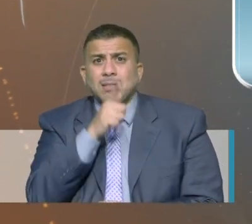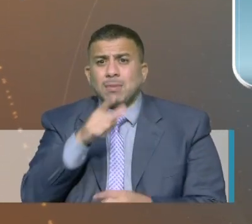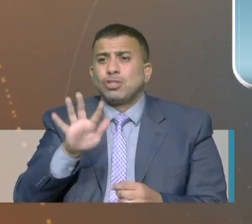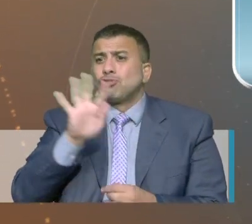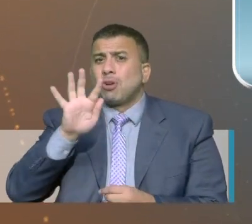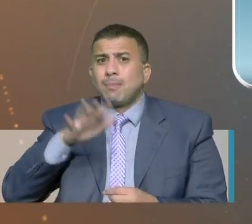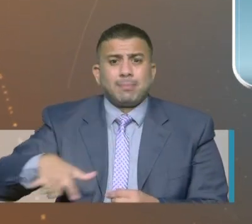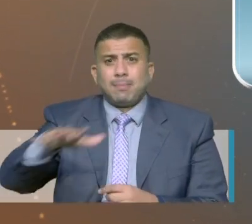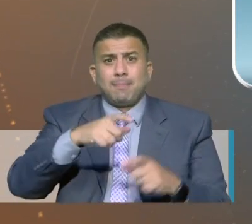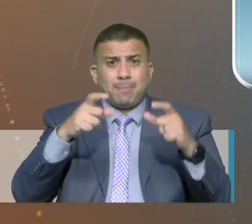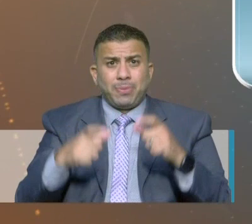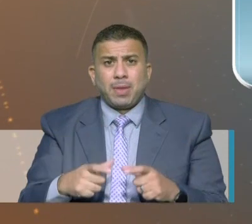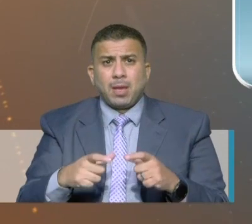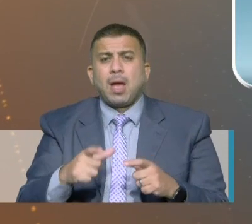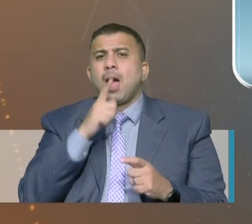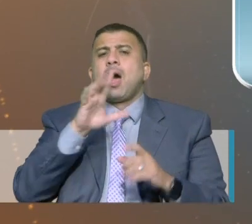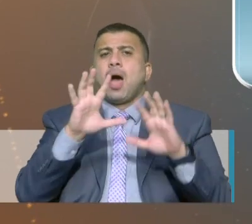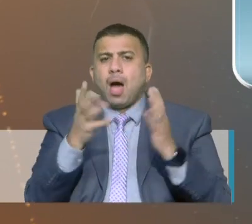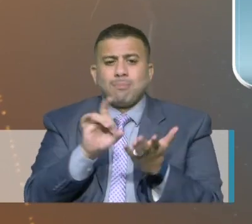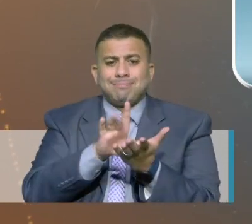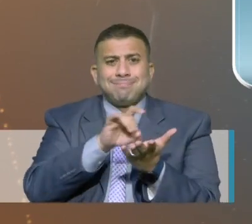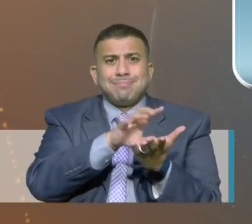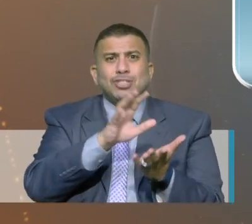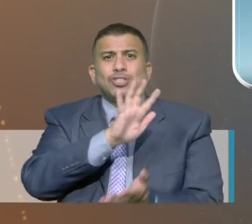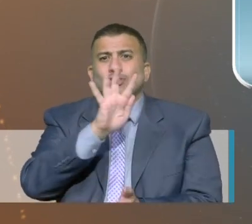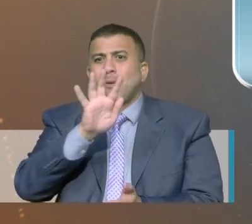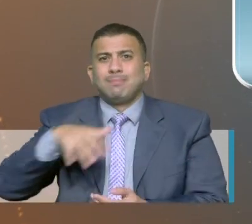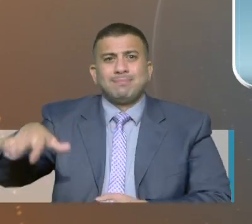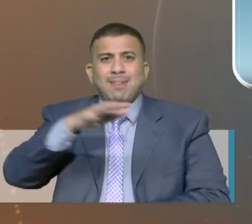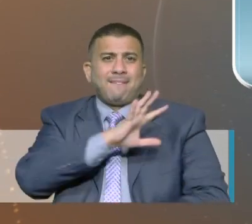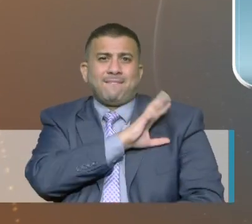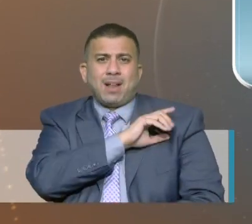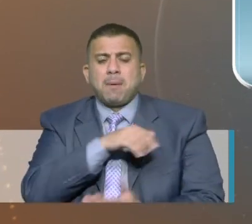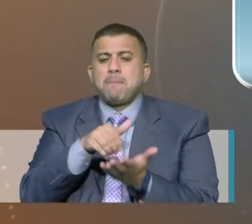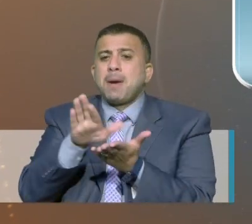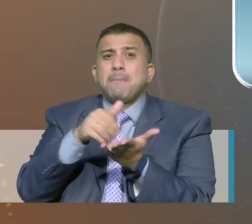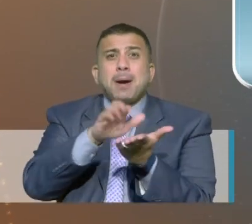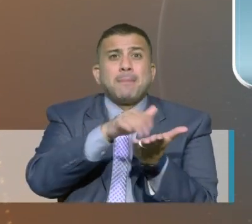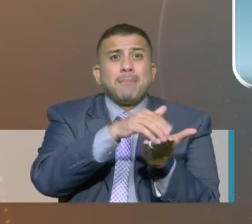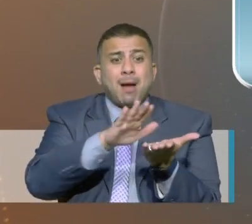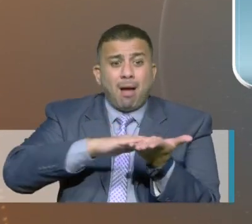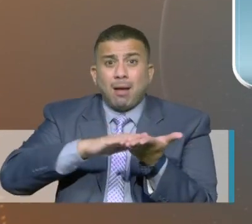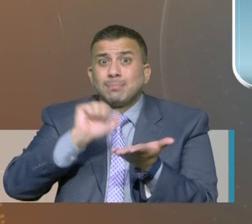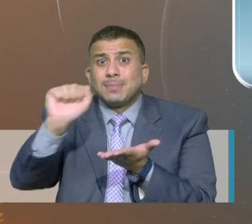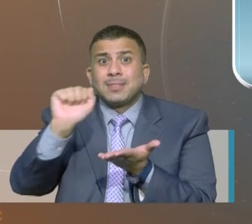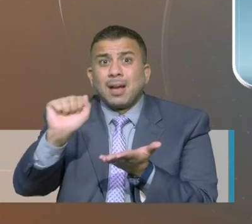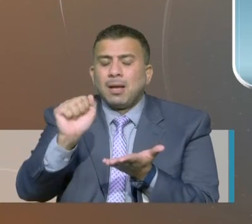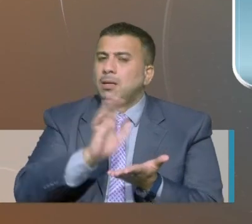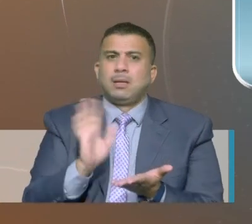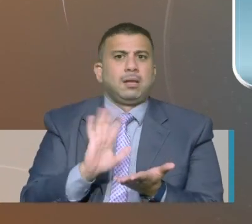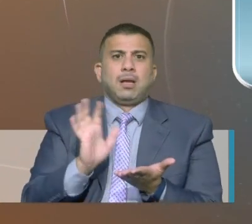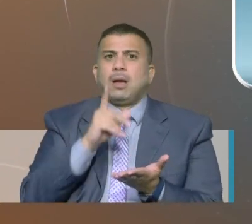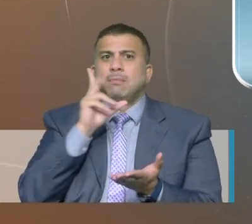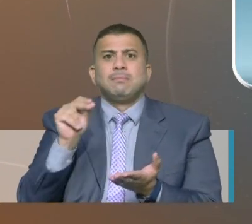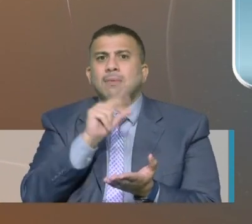دول المنطقه او تهجير الشعب الفلسطيني خارج ارضه باي صوره من الصور باعتباره